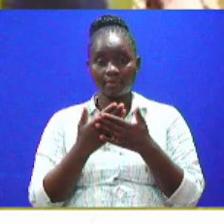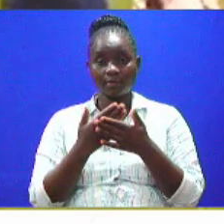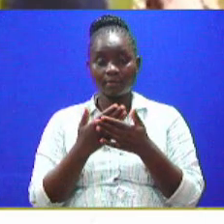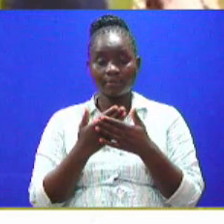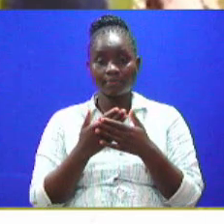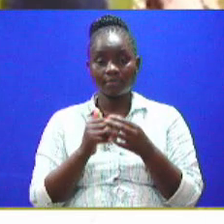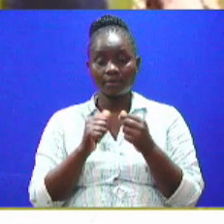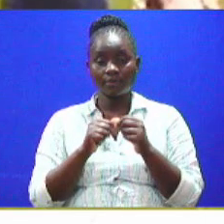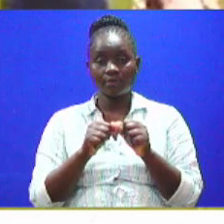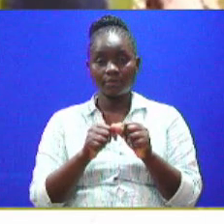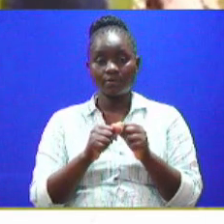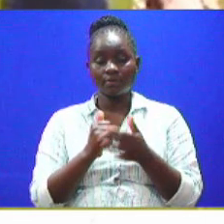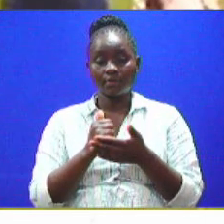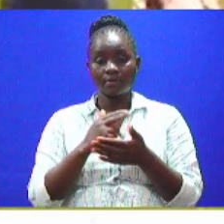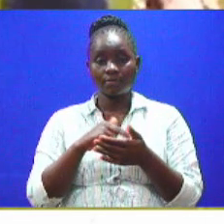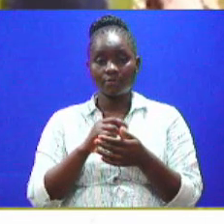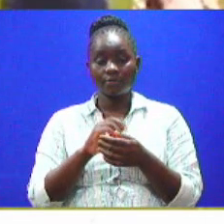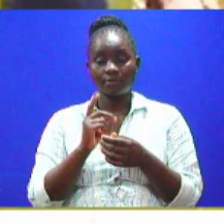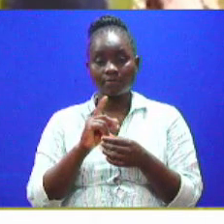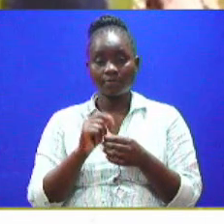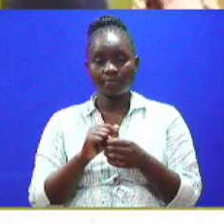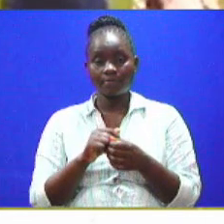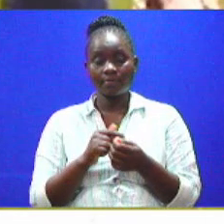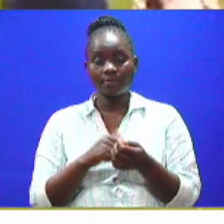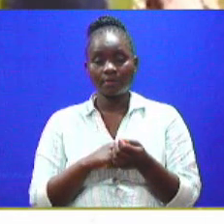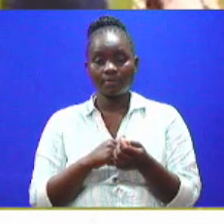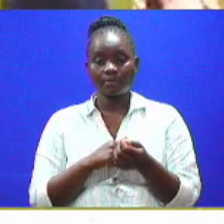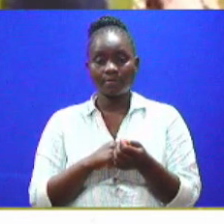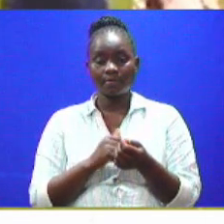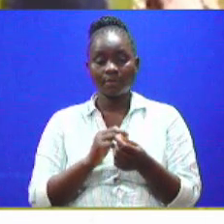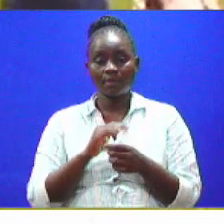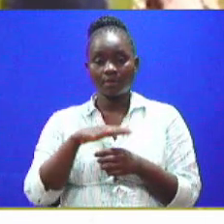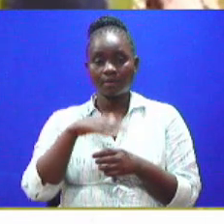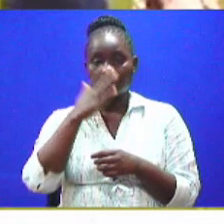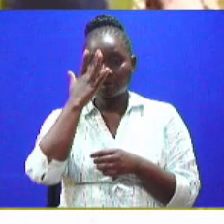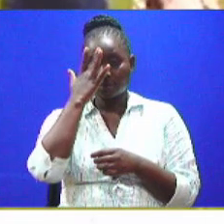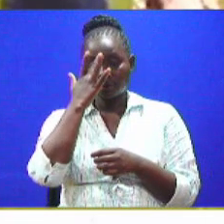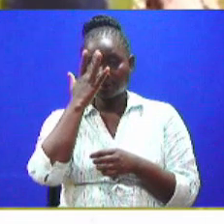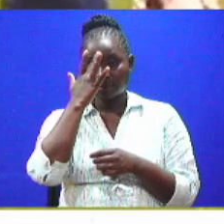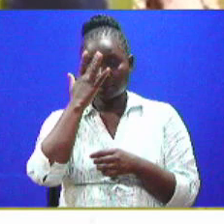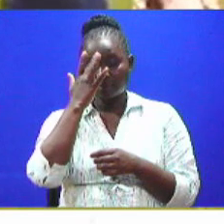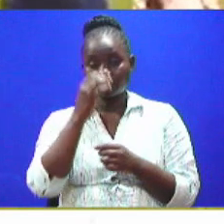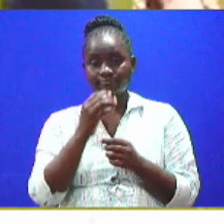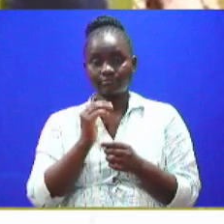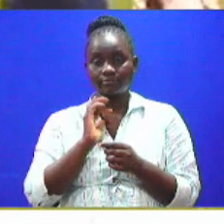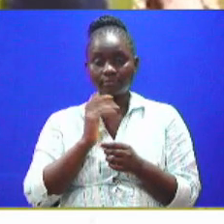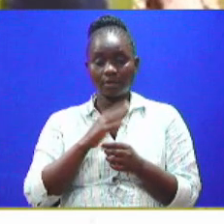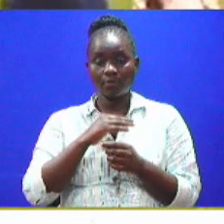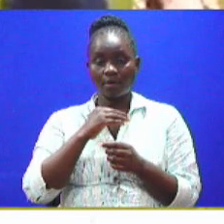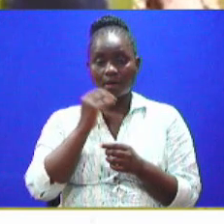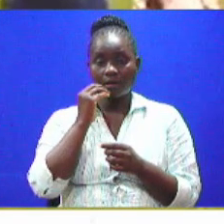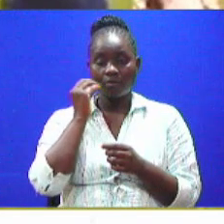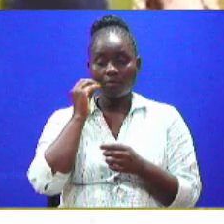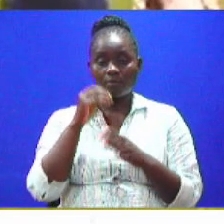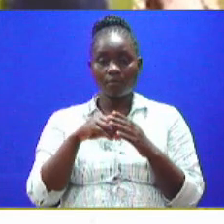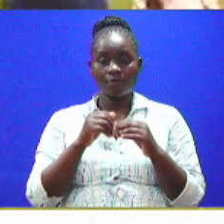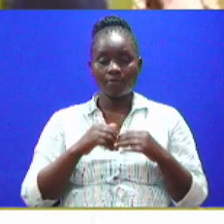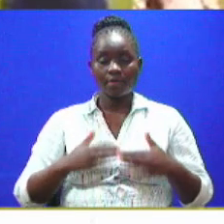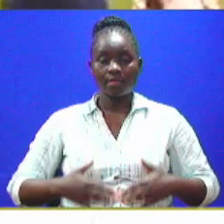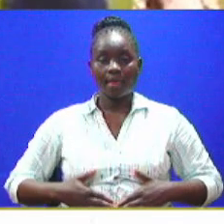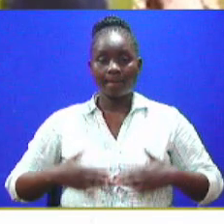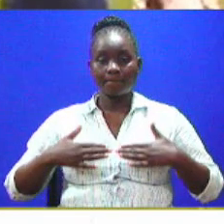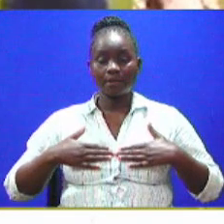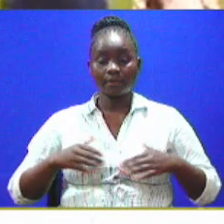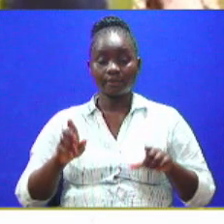magende kotokonya, kubwa mano to gwena gwetera samaro ira ito tubwate asichinga cyita sembere yaito asichinga kyecyo